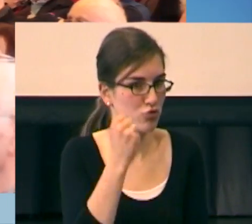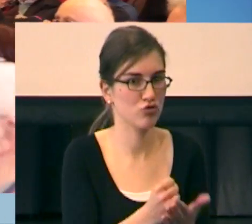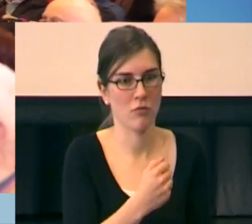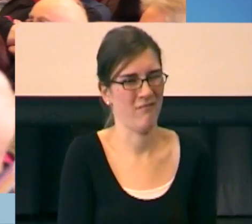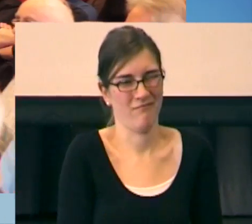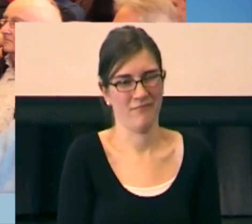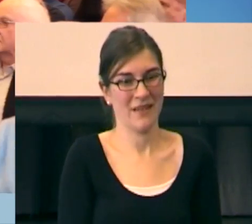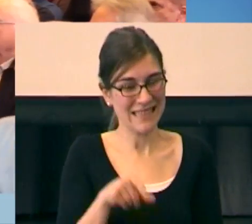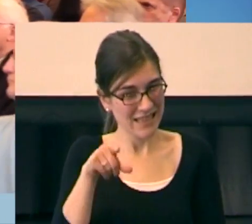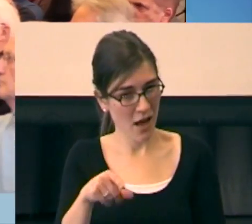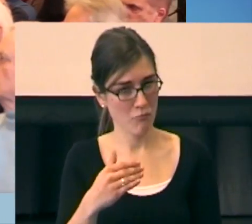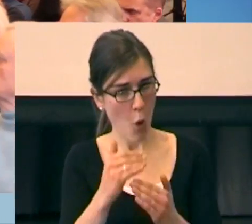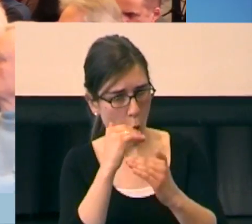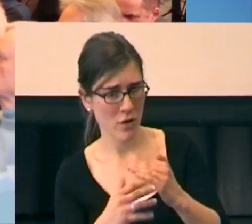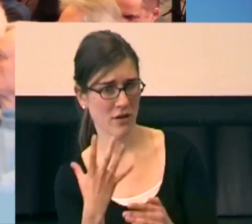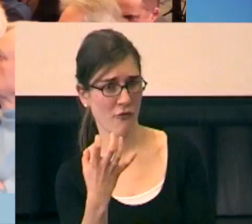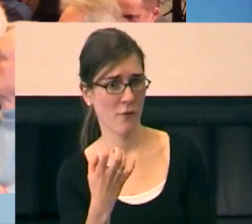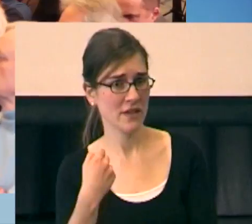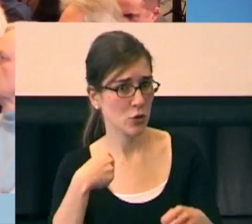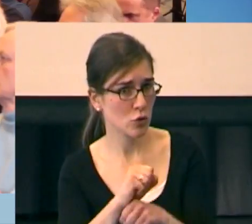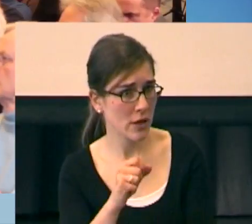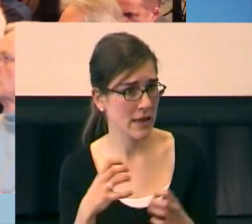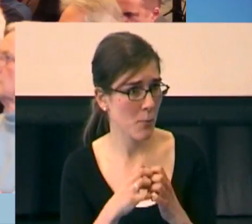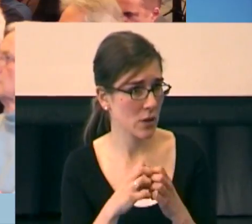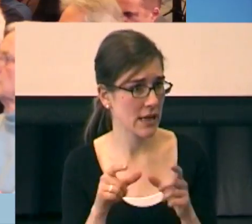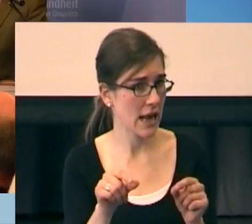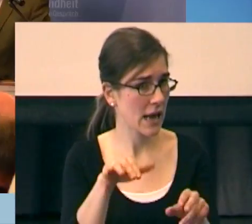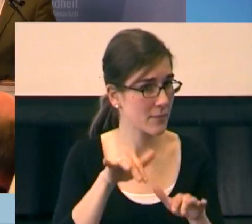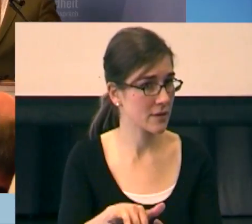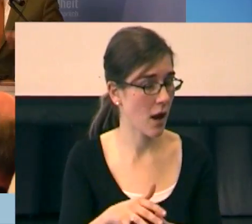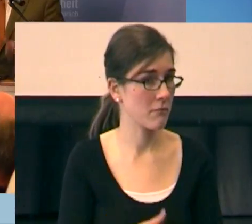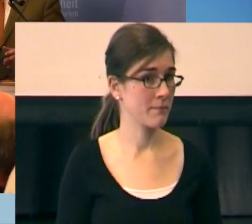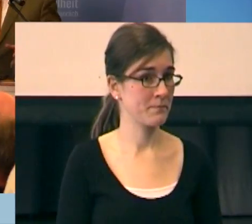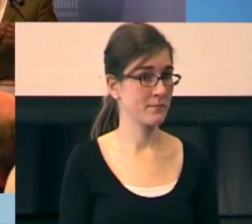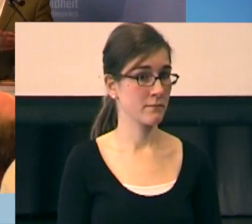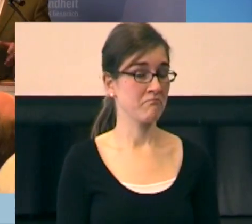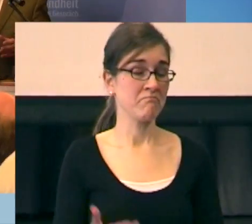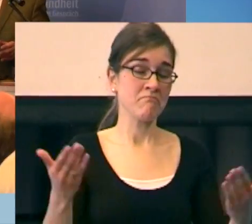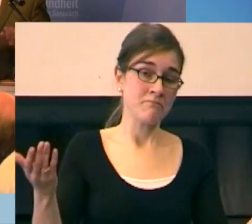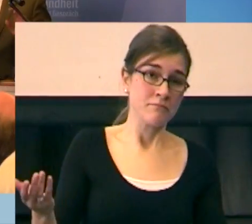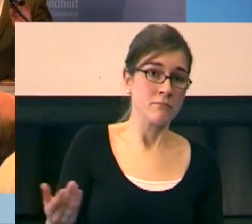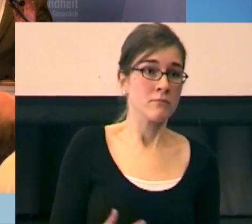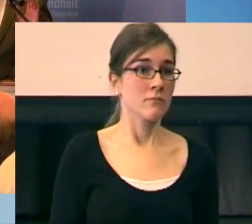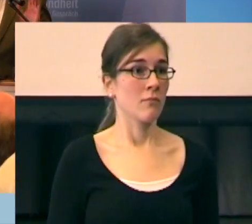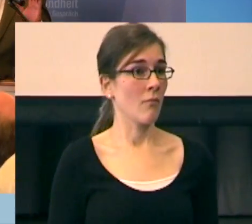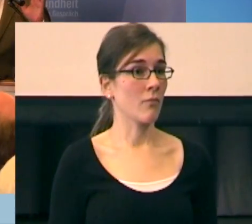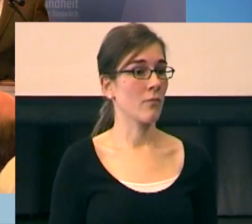in der Altersklasse unter 50 ein Prostatakrebs, selbst wenn er